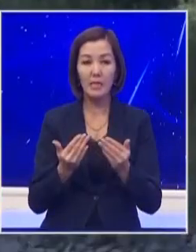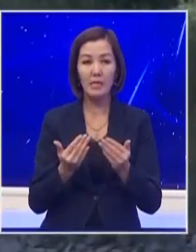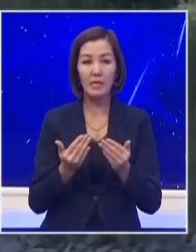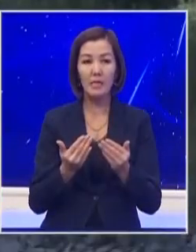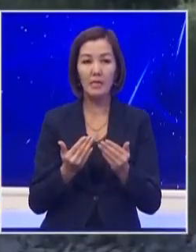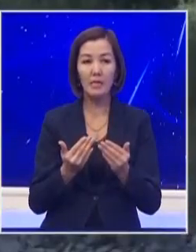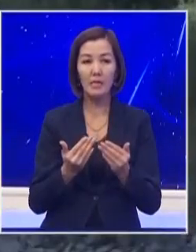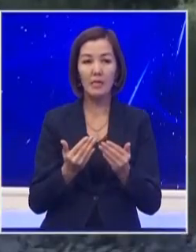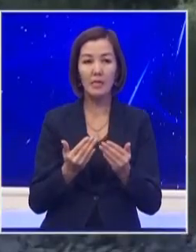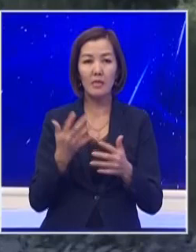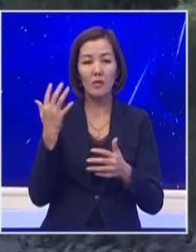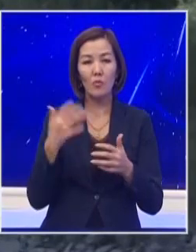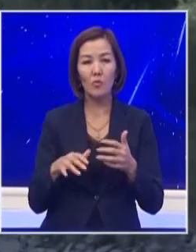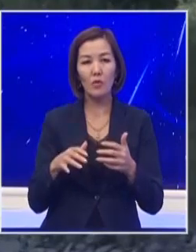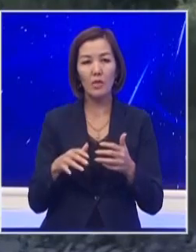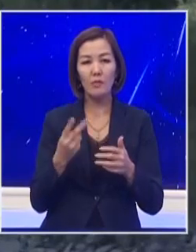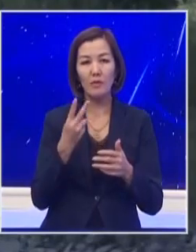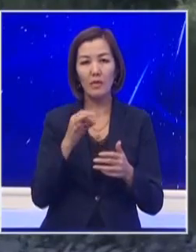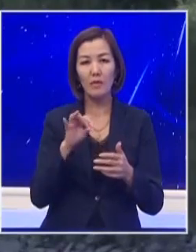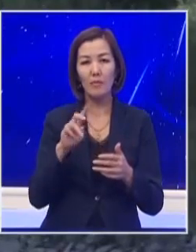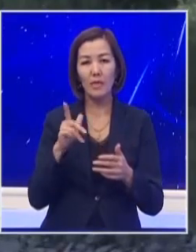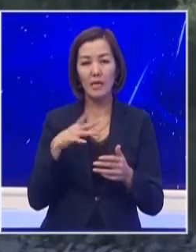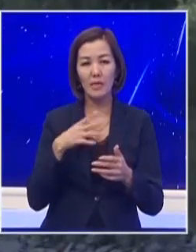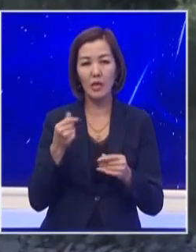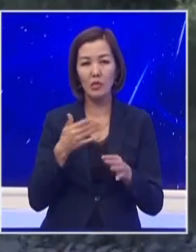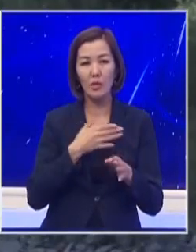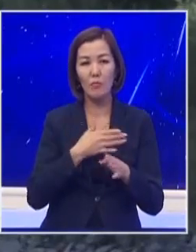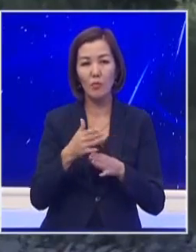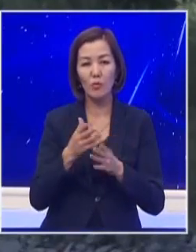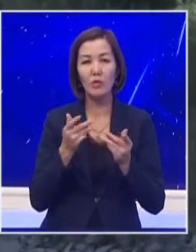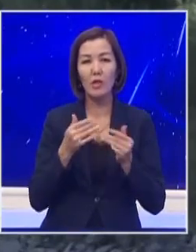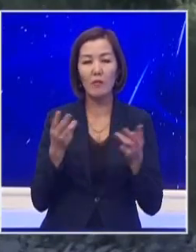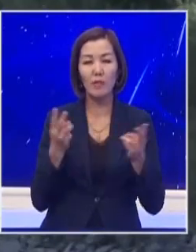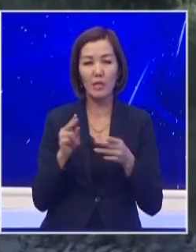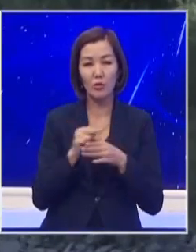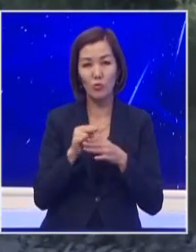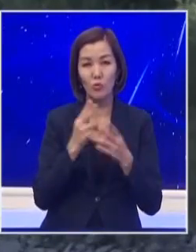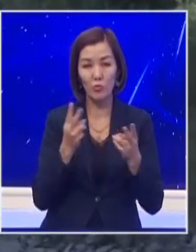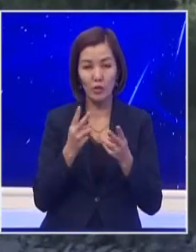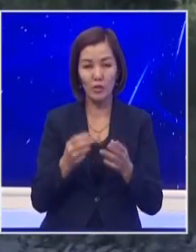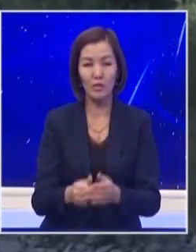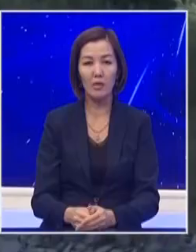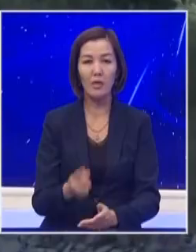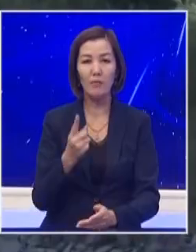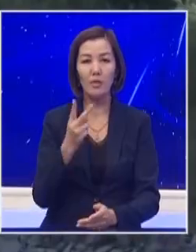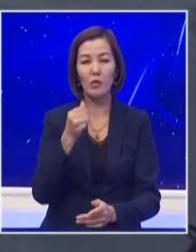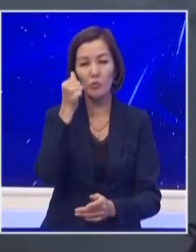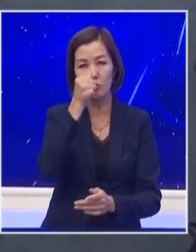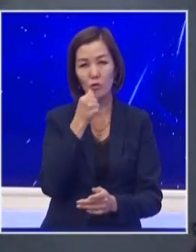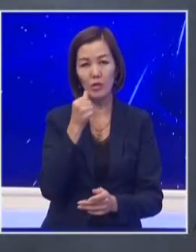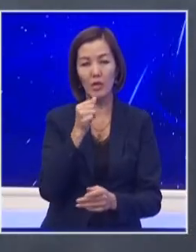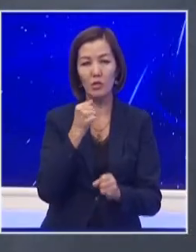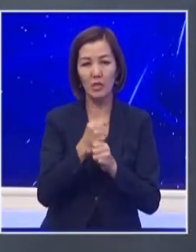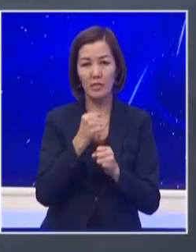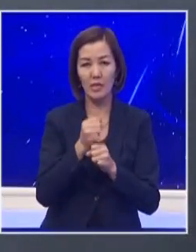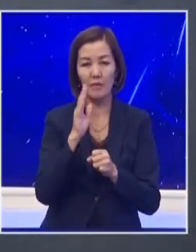Енді орташа жаңа есеппен 1-2 миллиардтай ақша қаражат талап етеді. Осы жұмысты біз осы 1-2 жылда жасаймыз. Біз